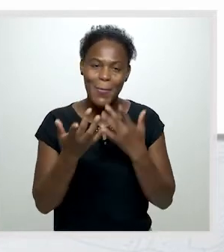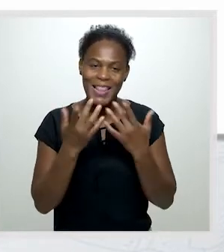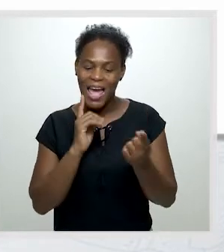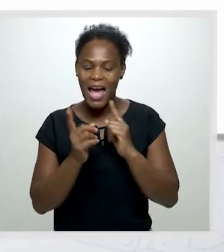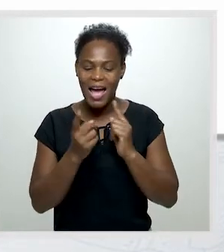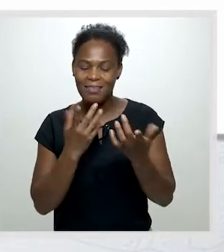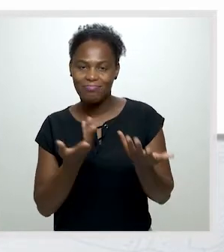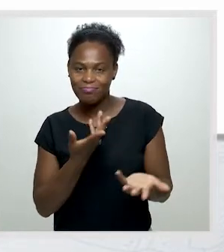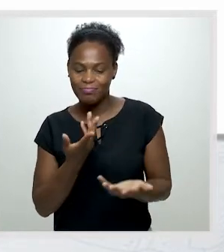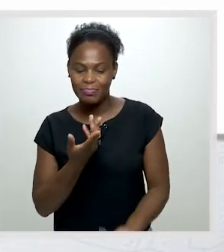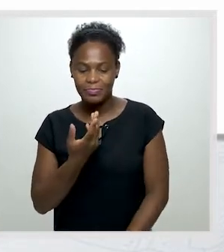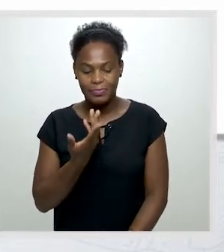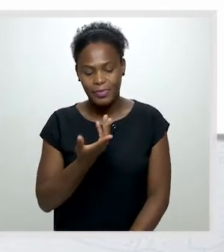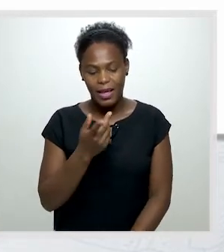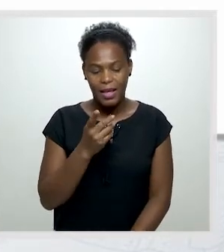Comédien, comédienne,